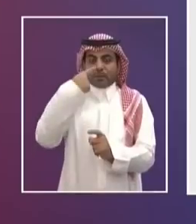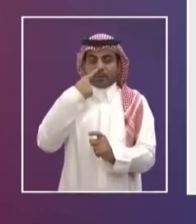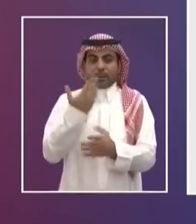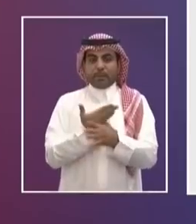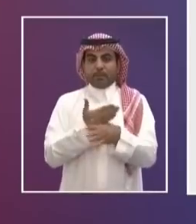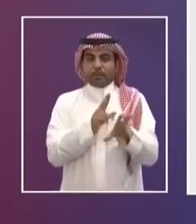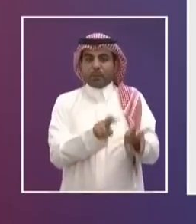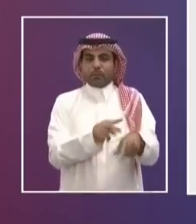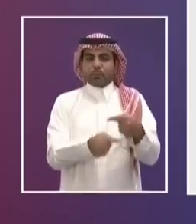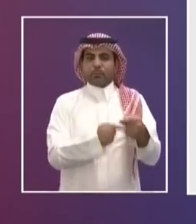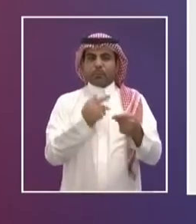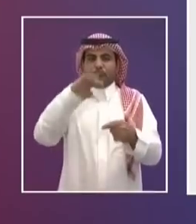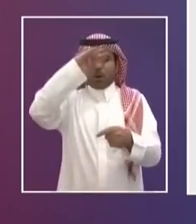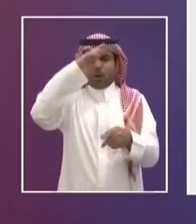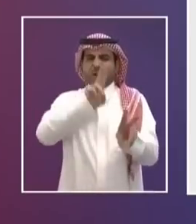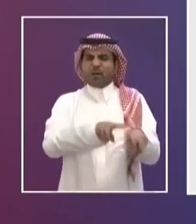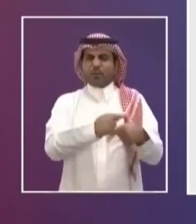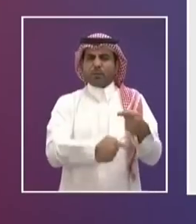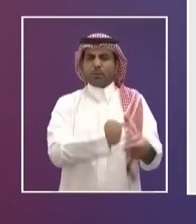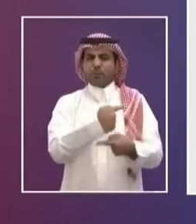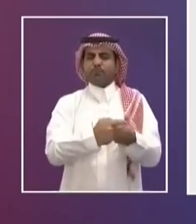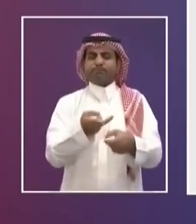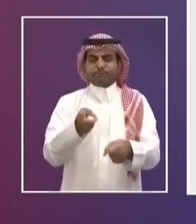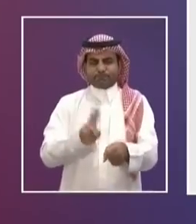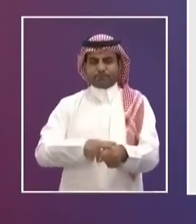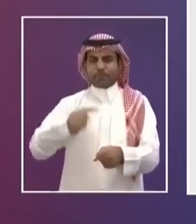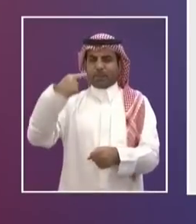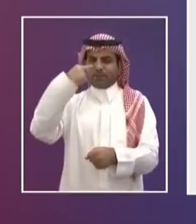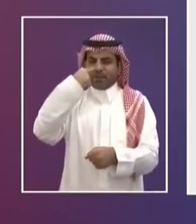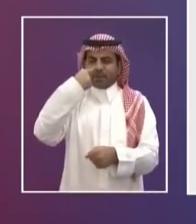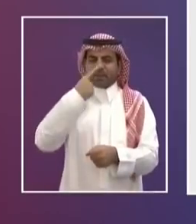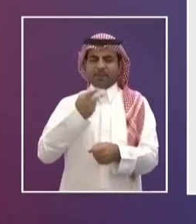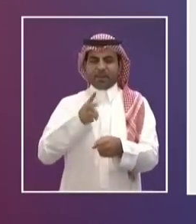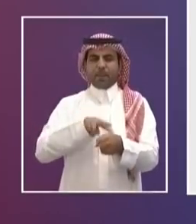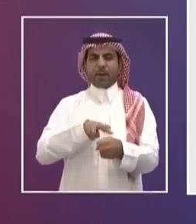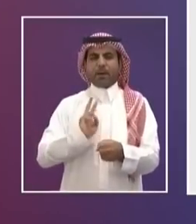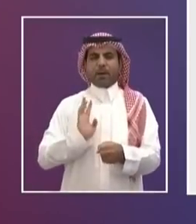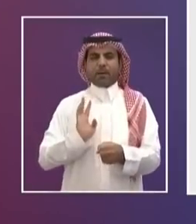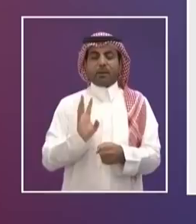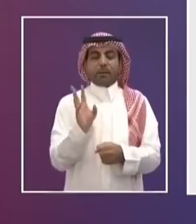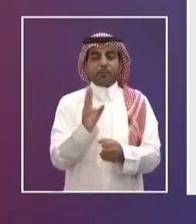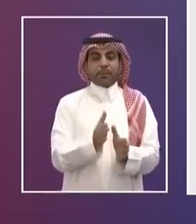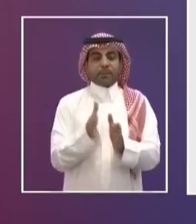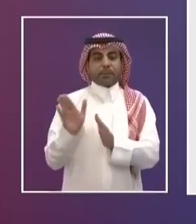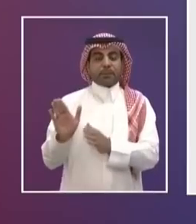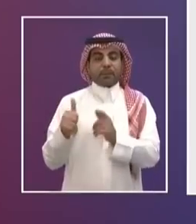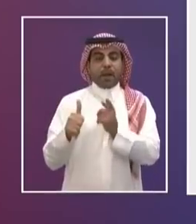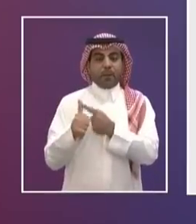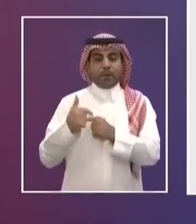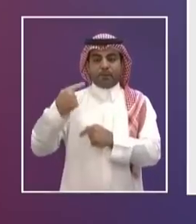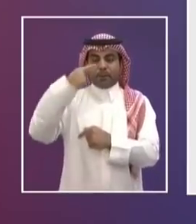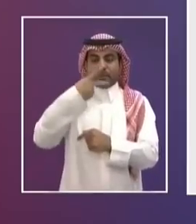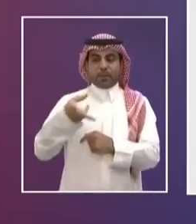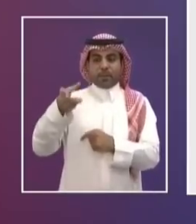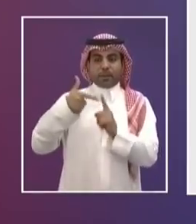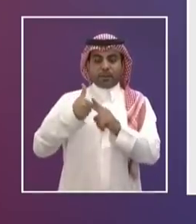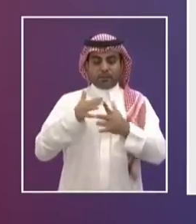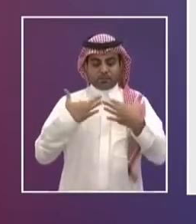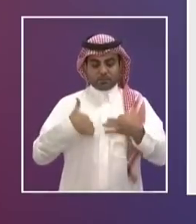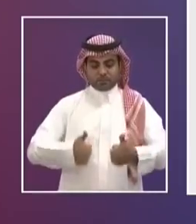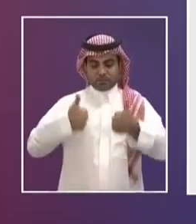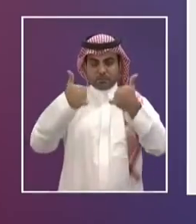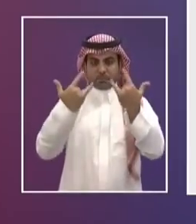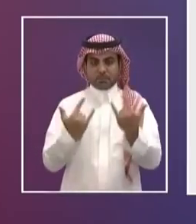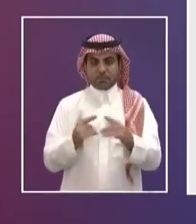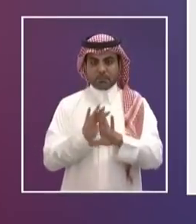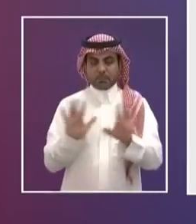طويلة وجود أعراض طويلة للتأكد من أنه فعلا التشخيص دقيق من عدمه، ولكن لا يلزم في كل